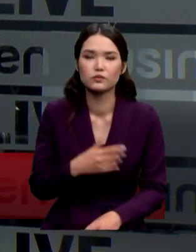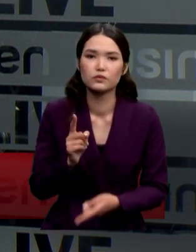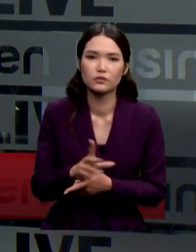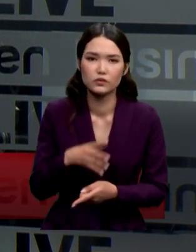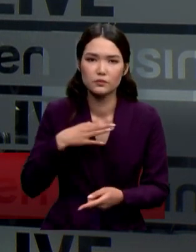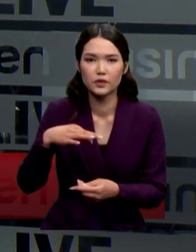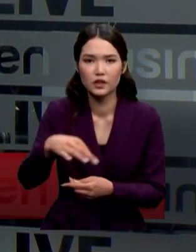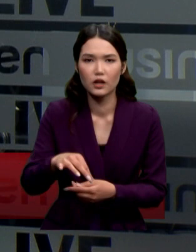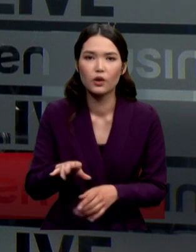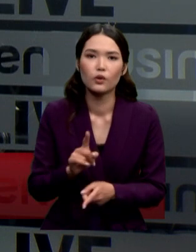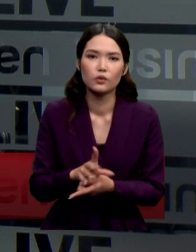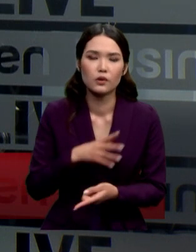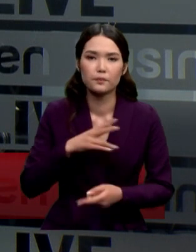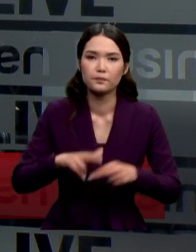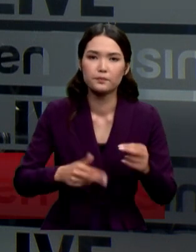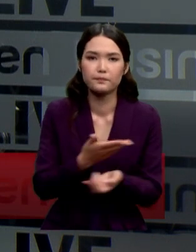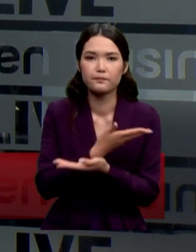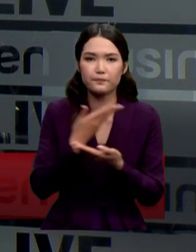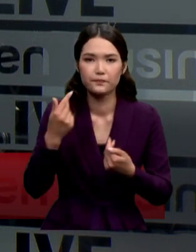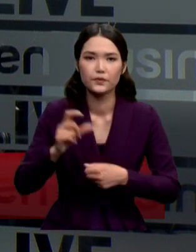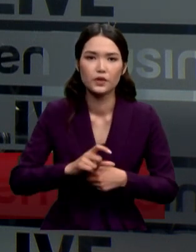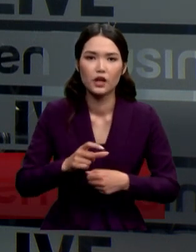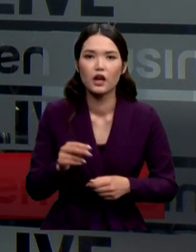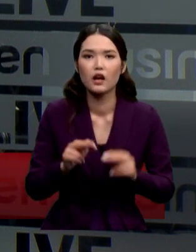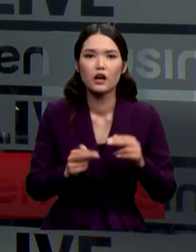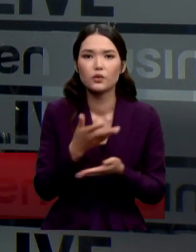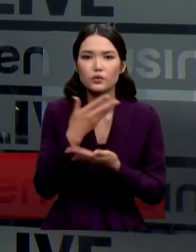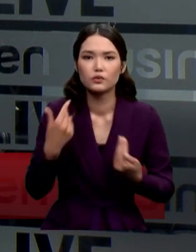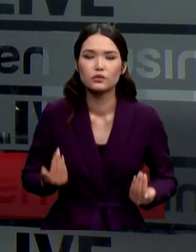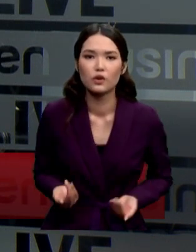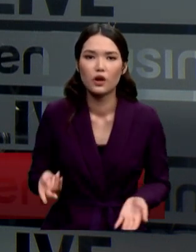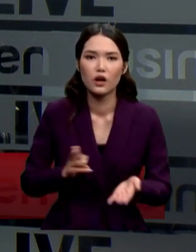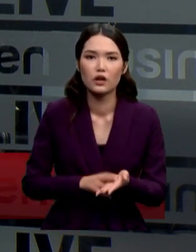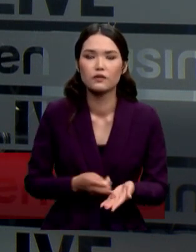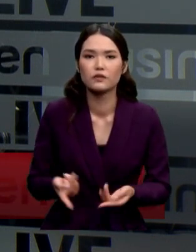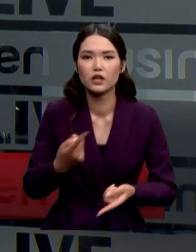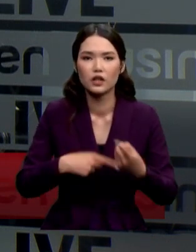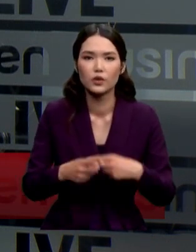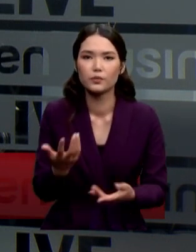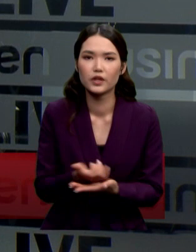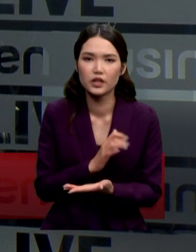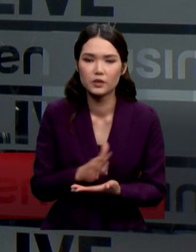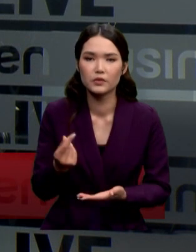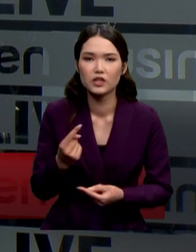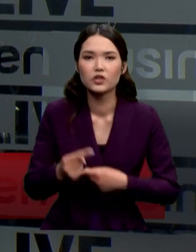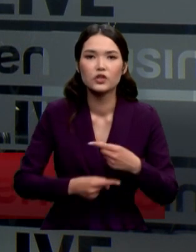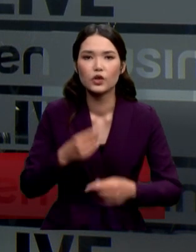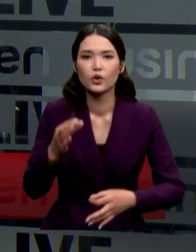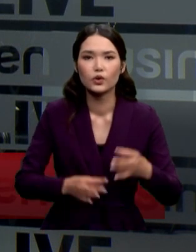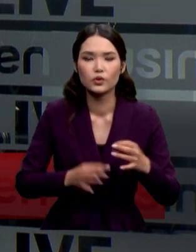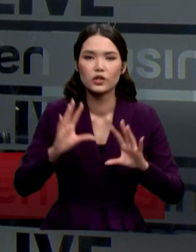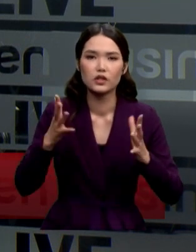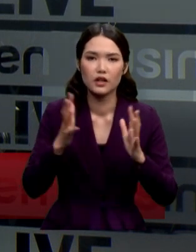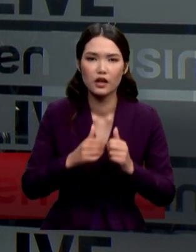были въехать, до сих пор недостроены. По словам несостоявшихся новоселов, вернуть вложенные деньги не получается даже через суд. В